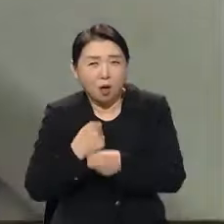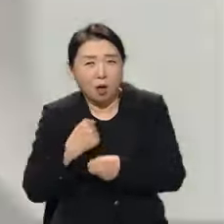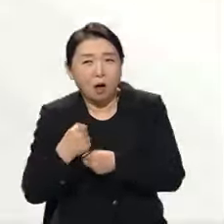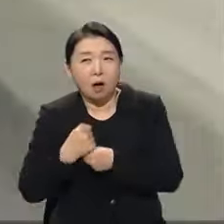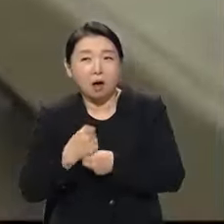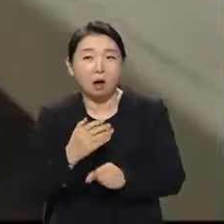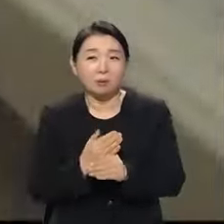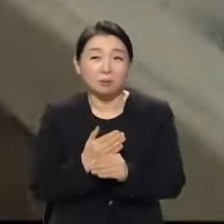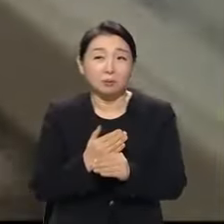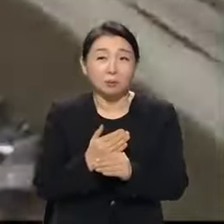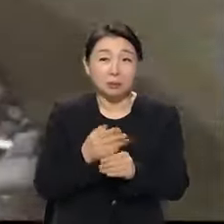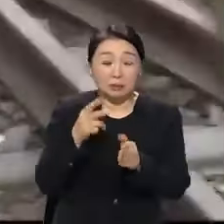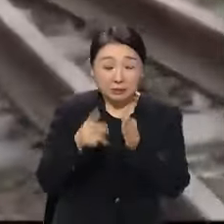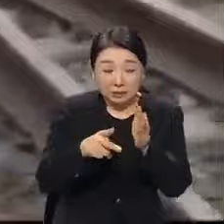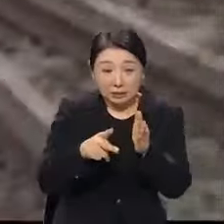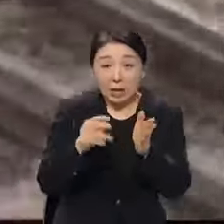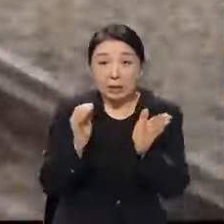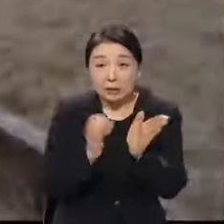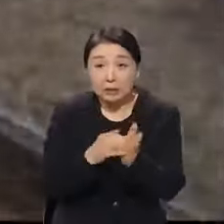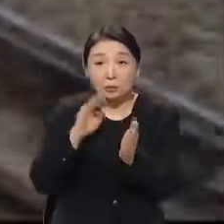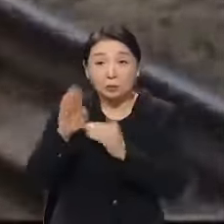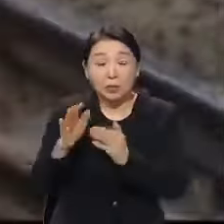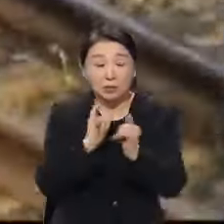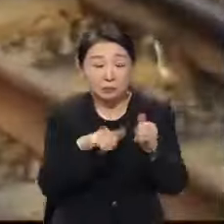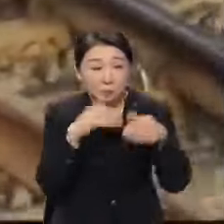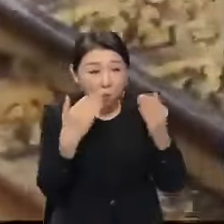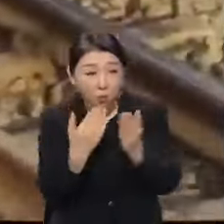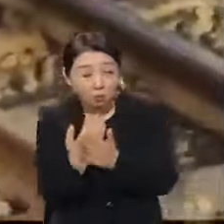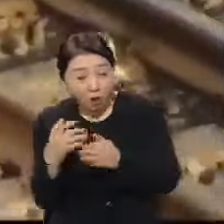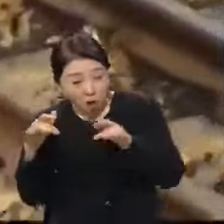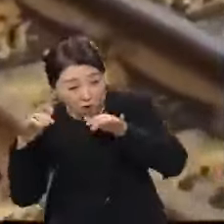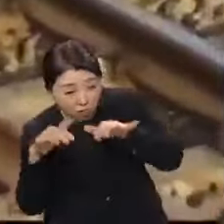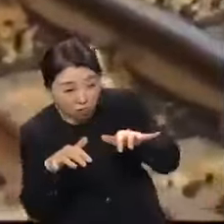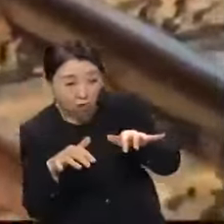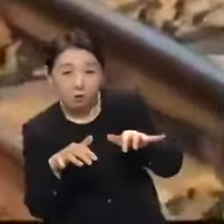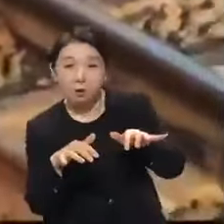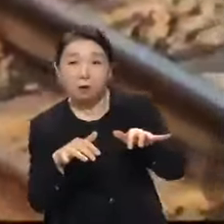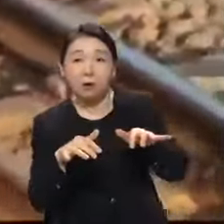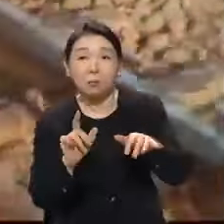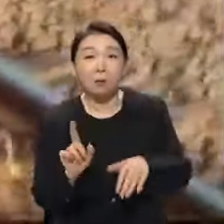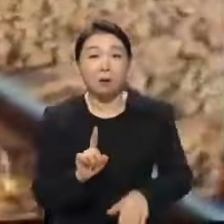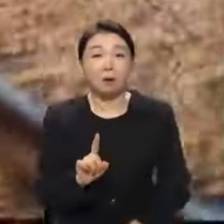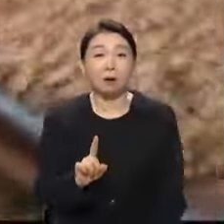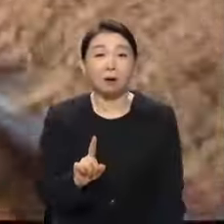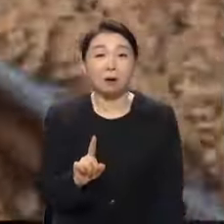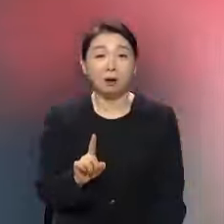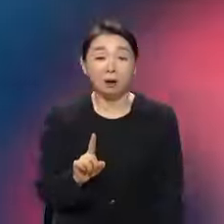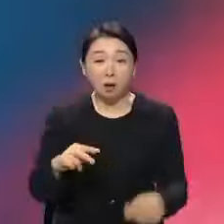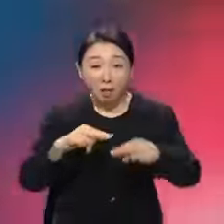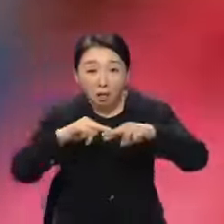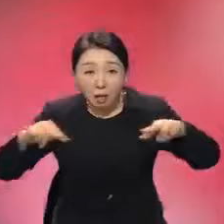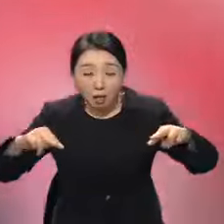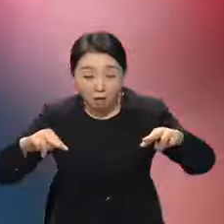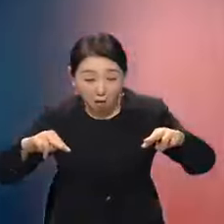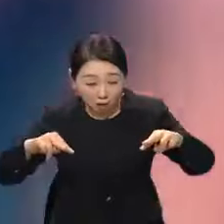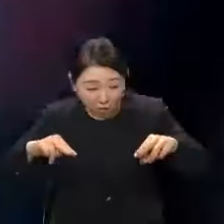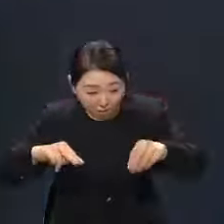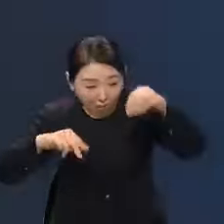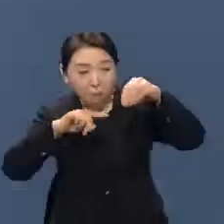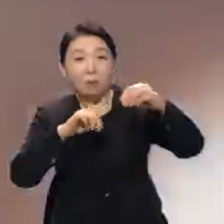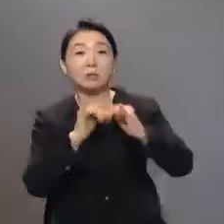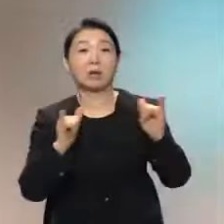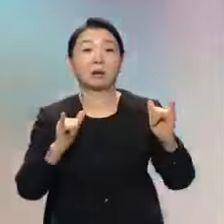모습인데 기차가 다 지나가자마자 사람들은 너나 할 것 없이 선로 위로 우르르 내려갑니다. 어? 그리고 선로 위에서 뿜어 올린 건 네. 다름